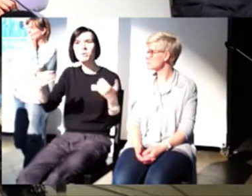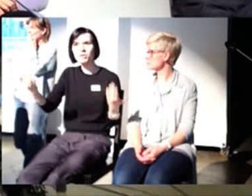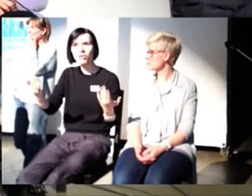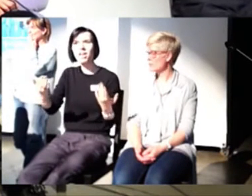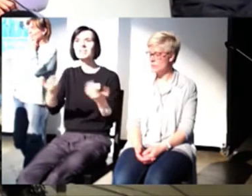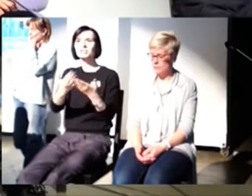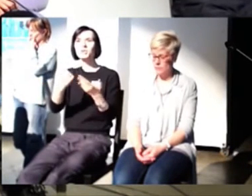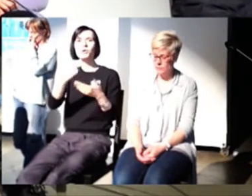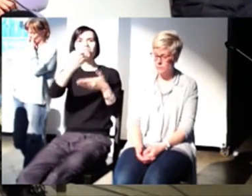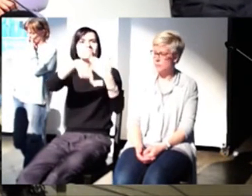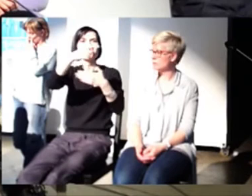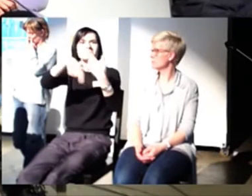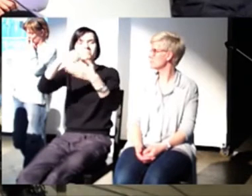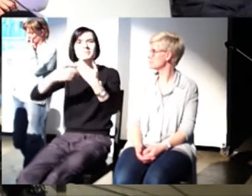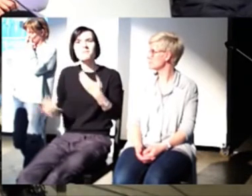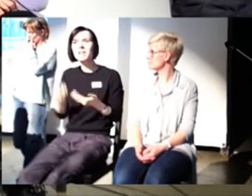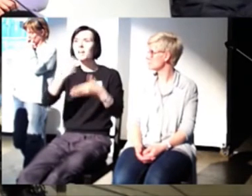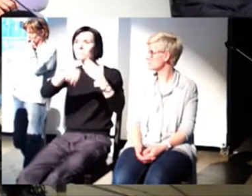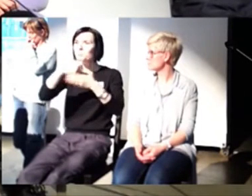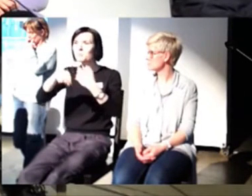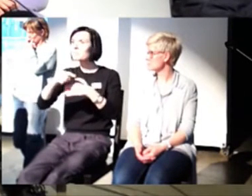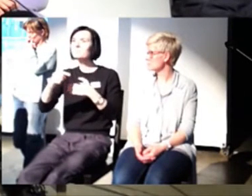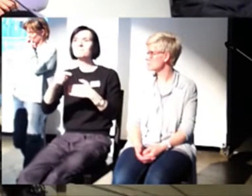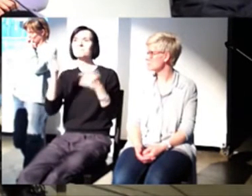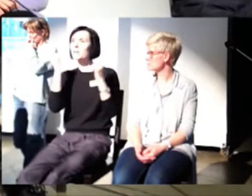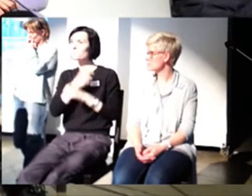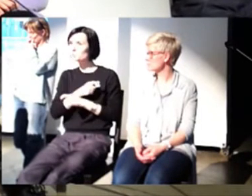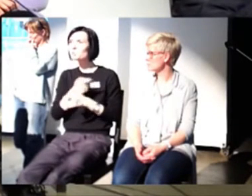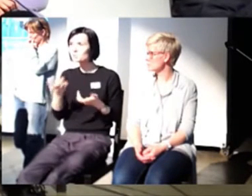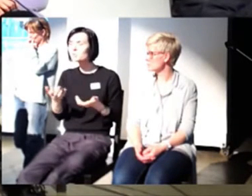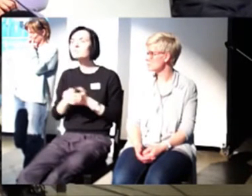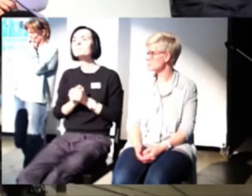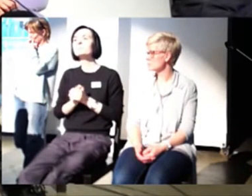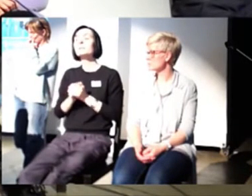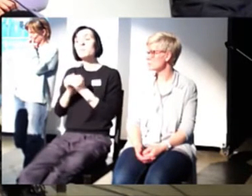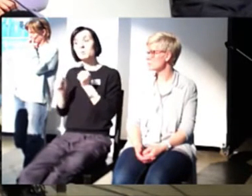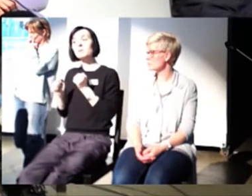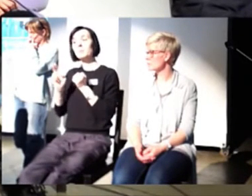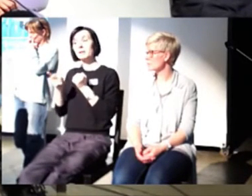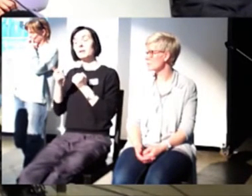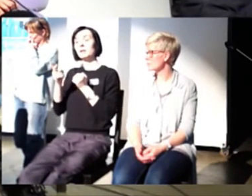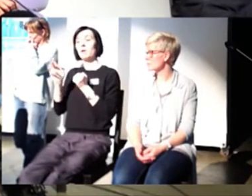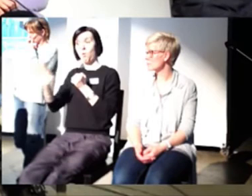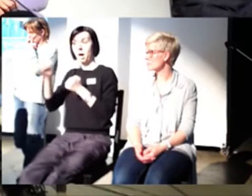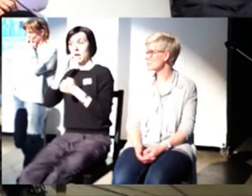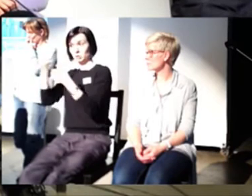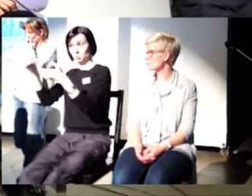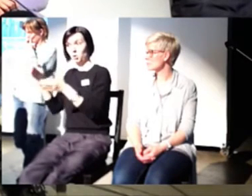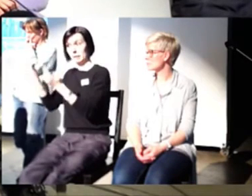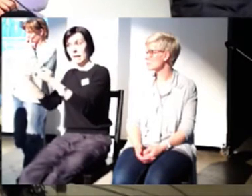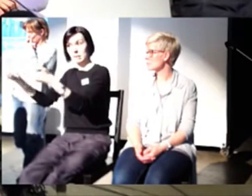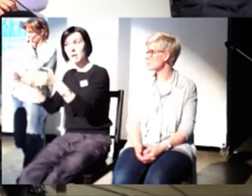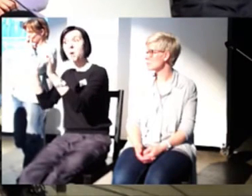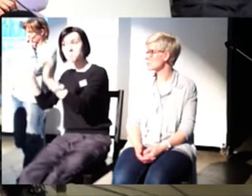toinen toistensa luona. Mutta että se kuitenkin siellä oli hyvin siinä, missä hän asui, hyvin toimiva keittiö. Ja kyllä